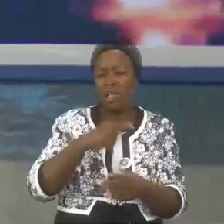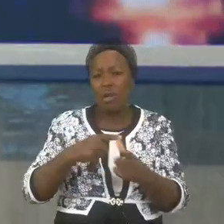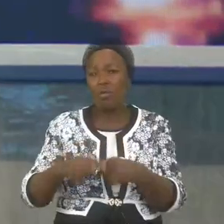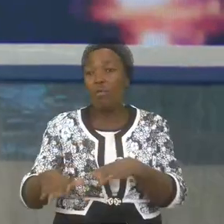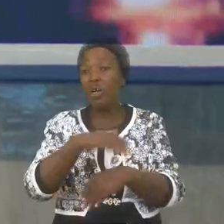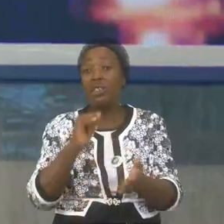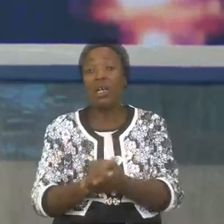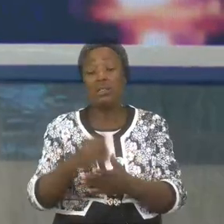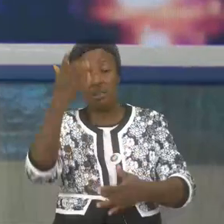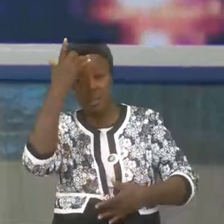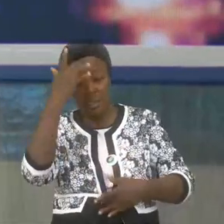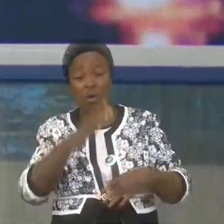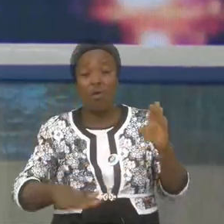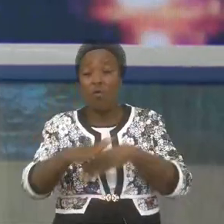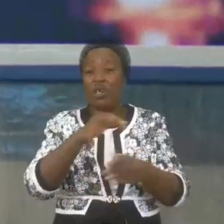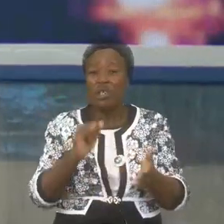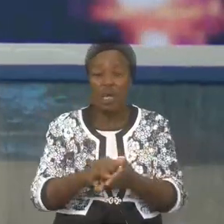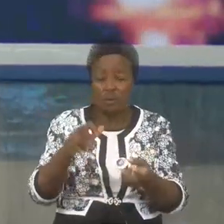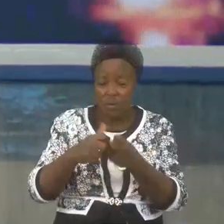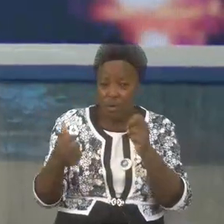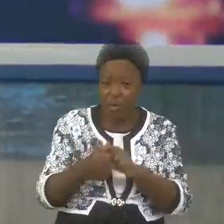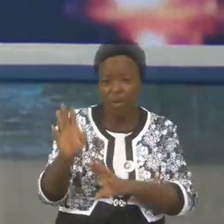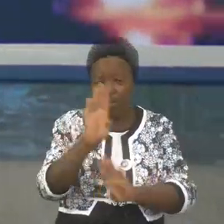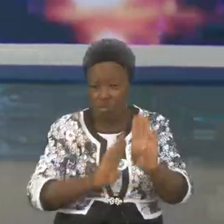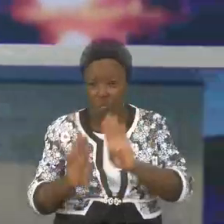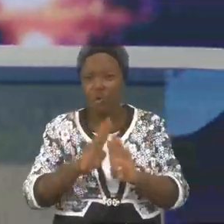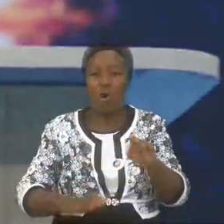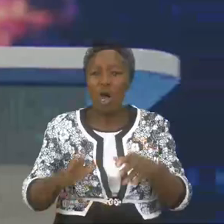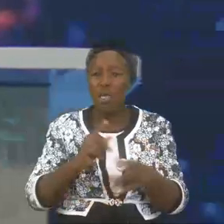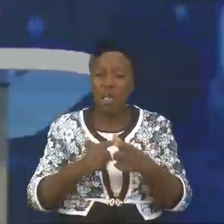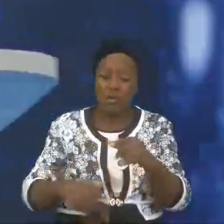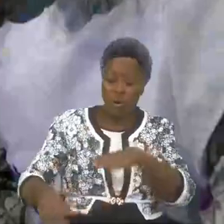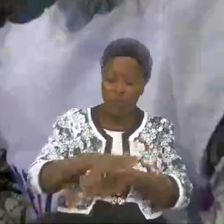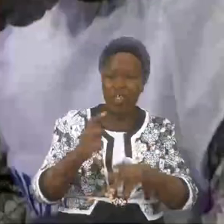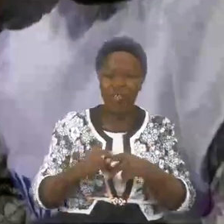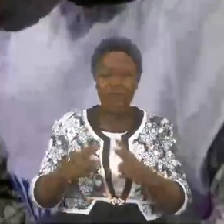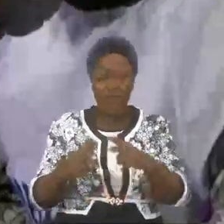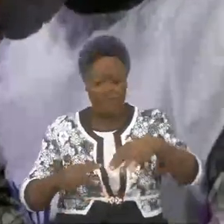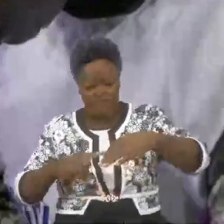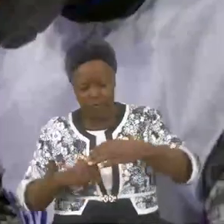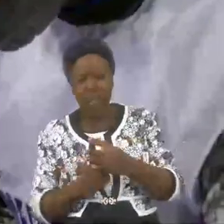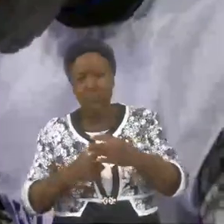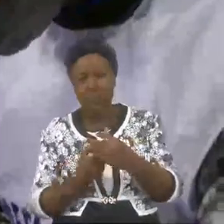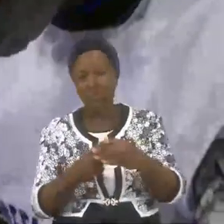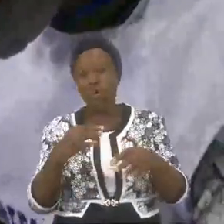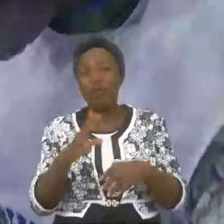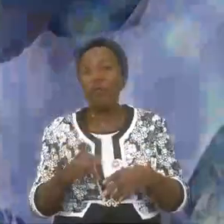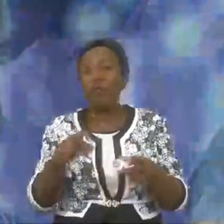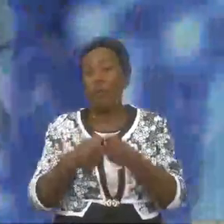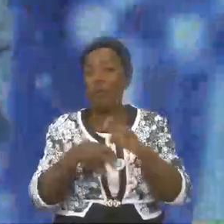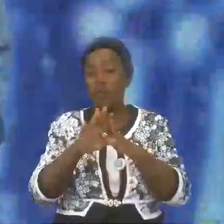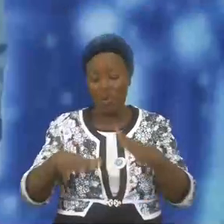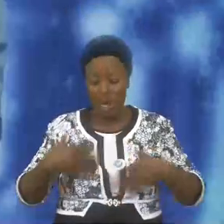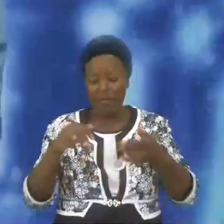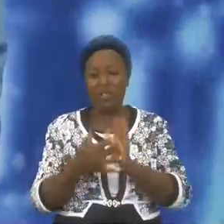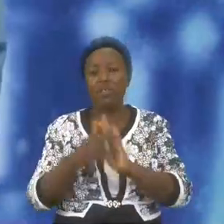cette maladie, sur ce t'amène et sur le fondement même des problèmes dans ta vie